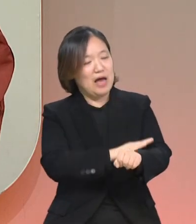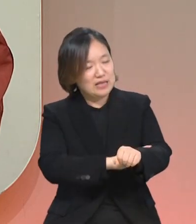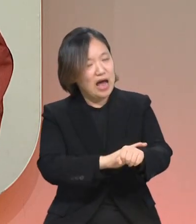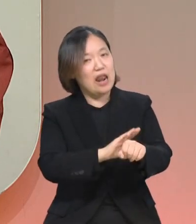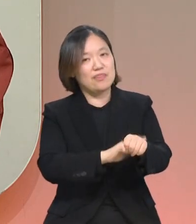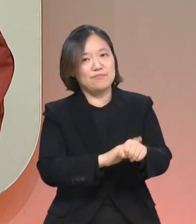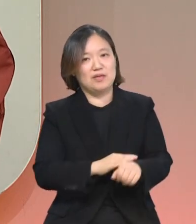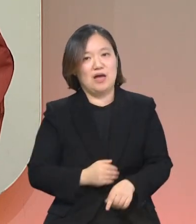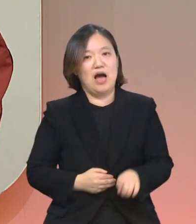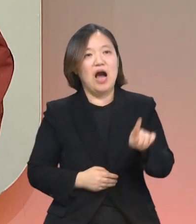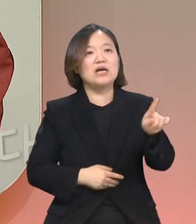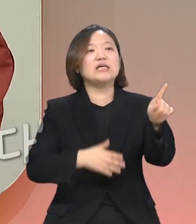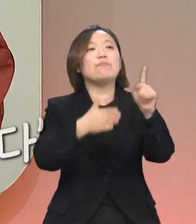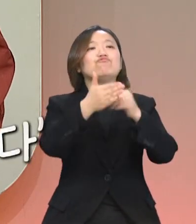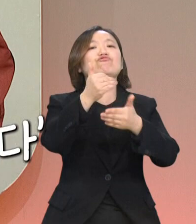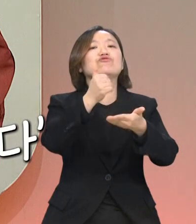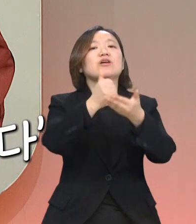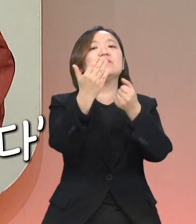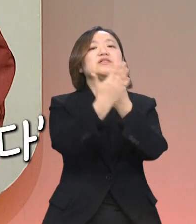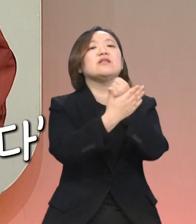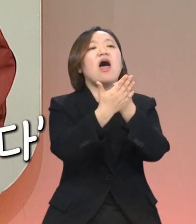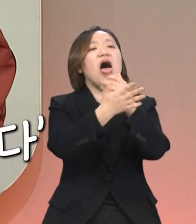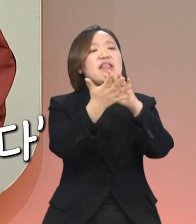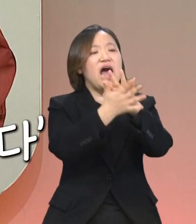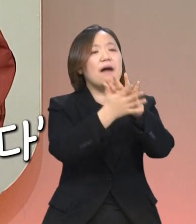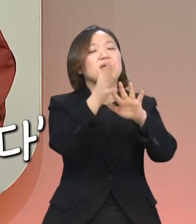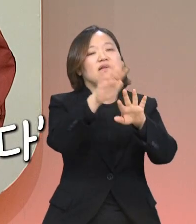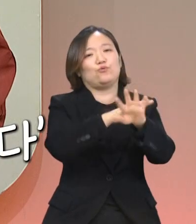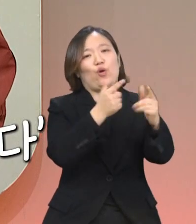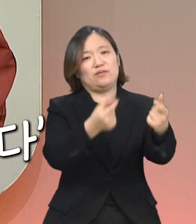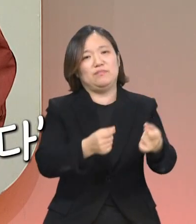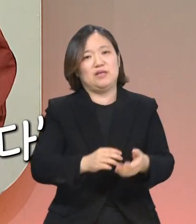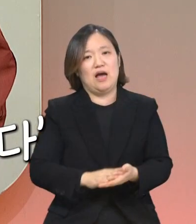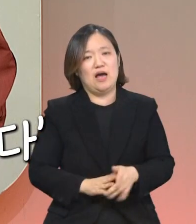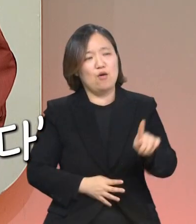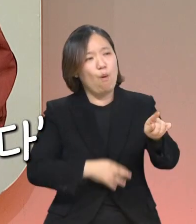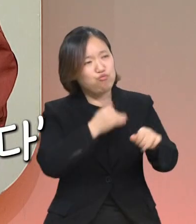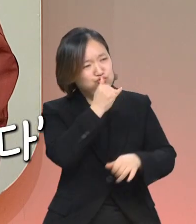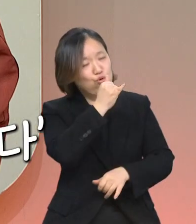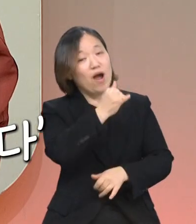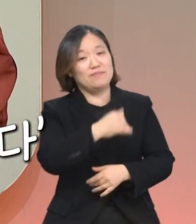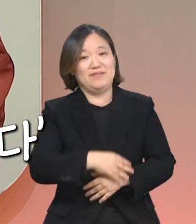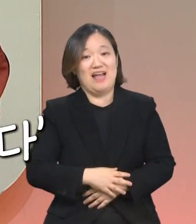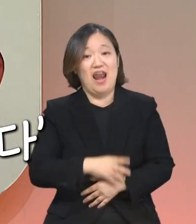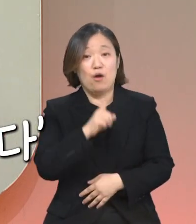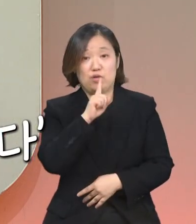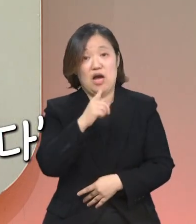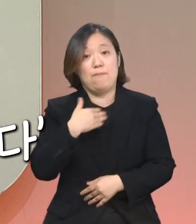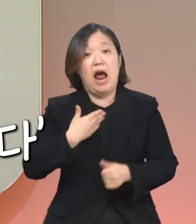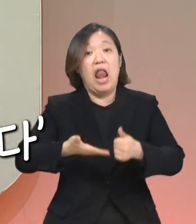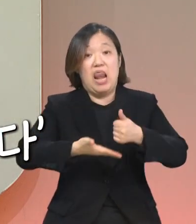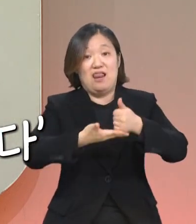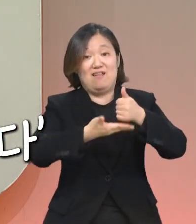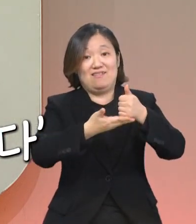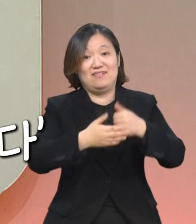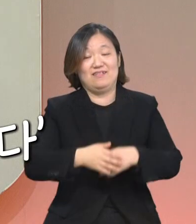그게 가피입니다 그게 부처님 가피입니다 정말 훌륭하십니다 그래서 제가